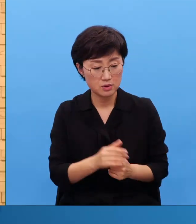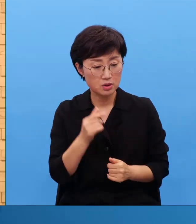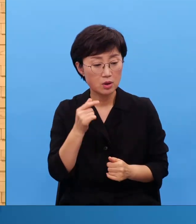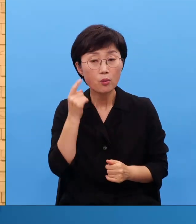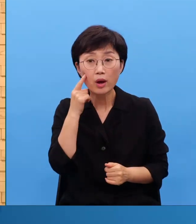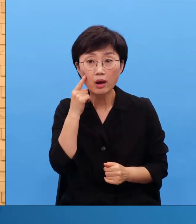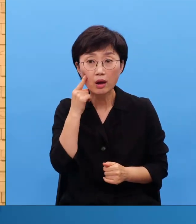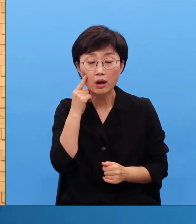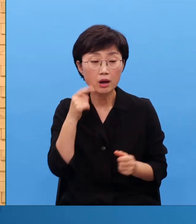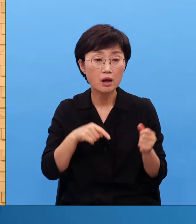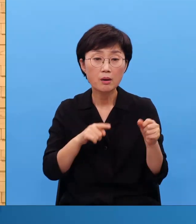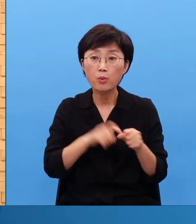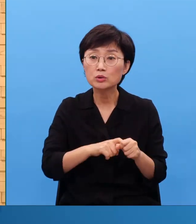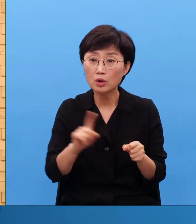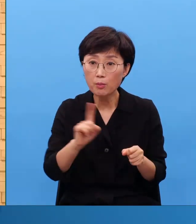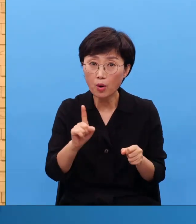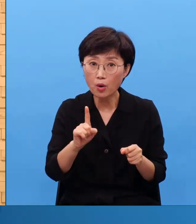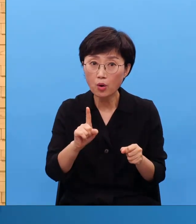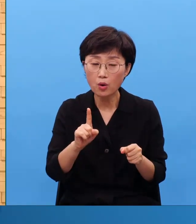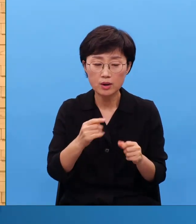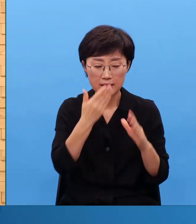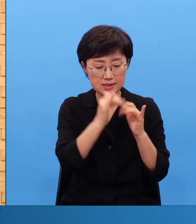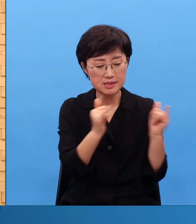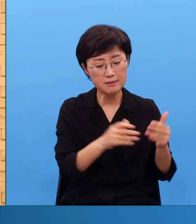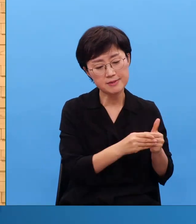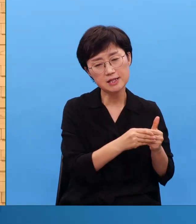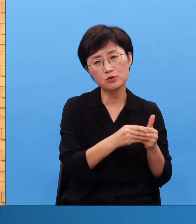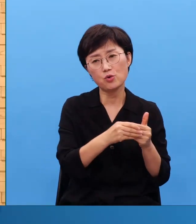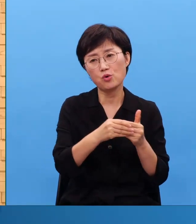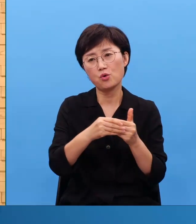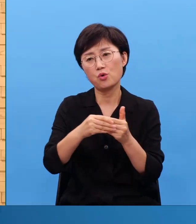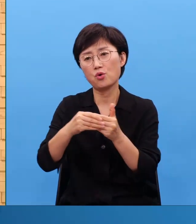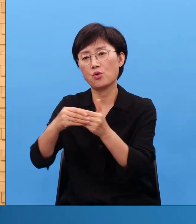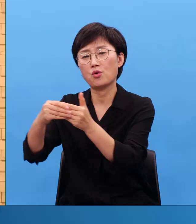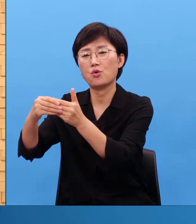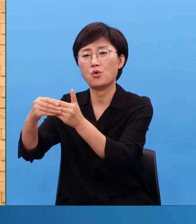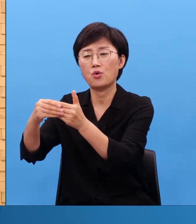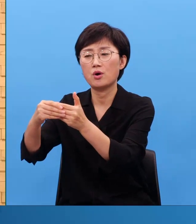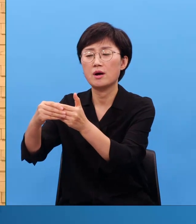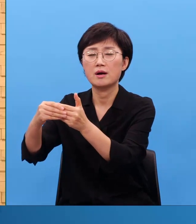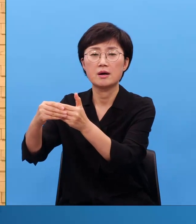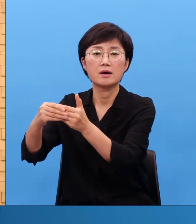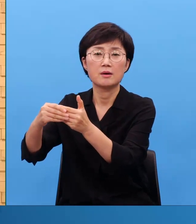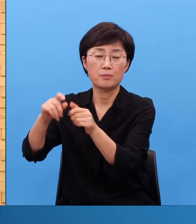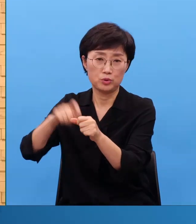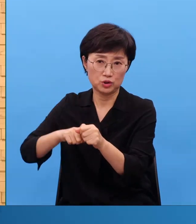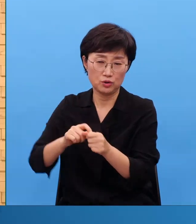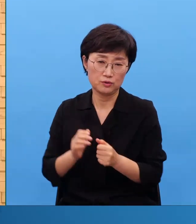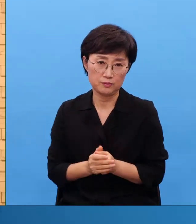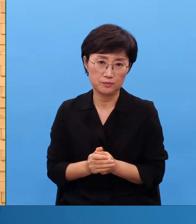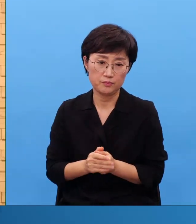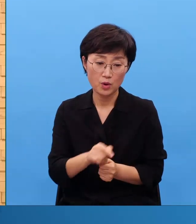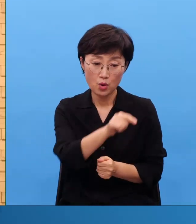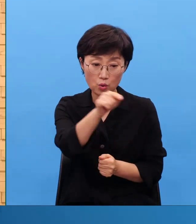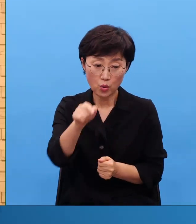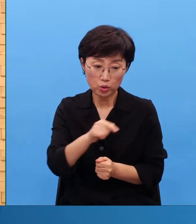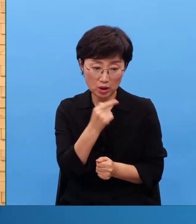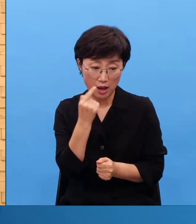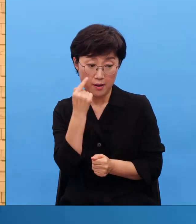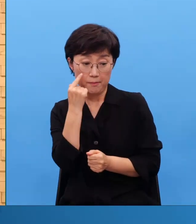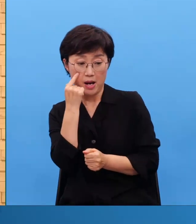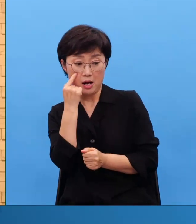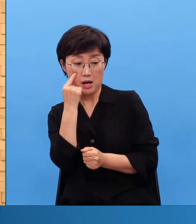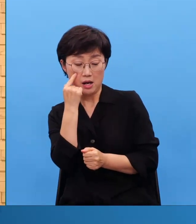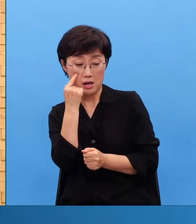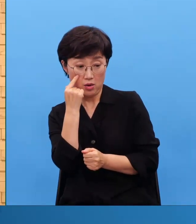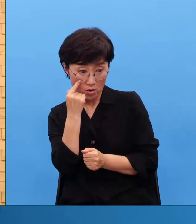Because they had to lead and guide the Israelites. 그 중에 기가 찬 인물이 한 명 나왔어요. And there's one more tremendous 도저히 우리가 person, 생각할 때 믿을 수